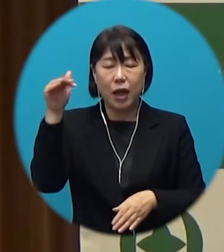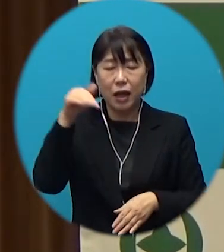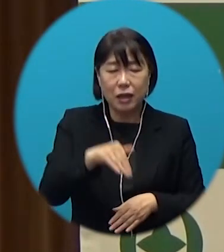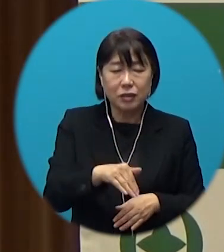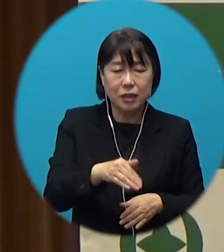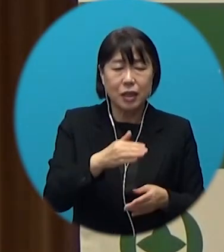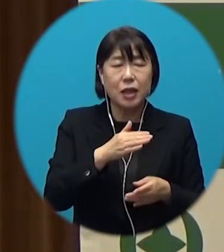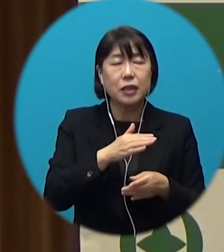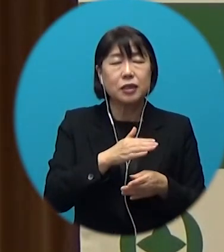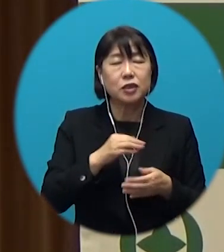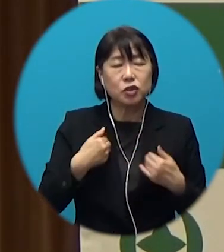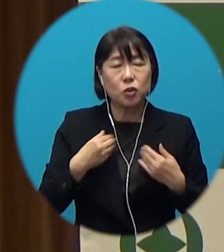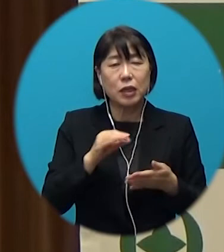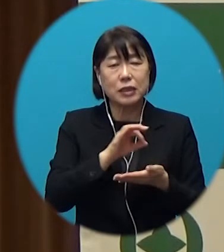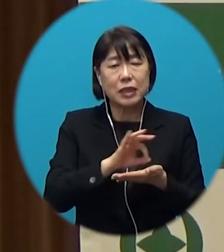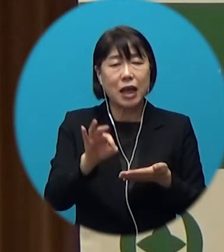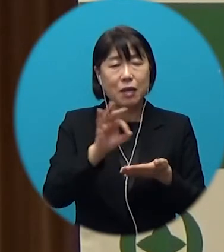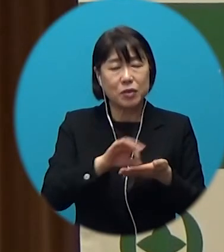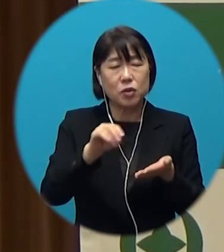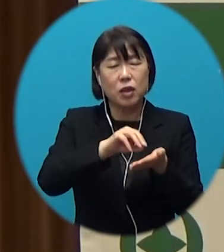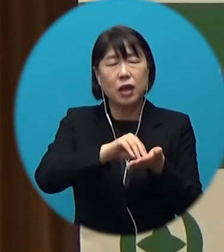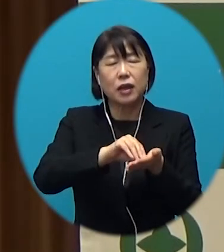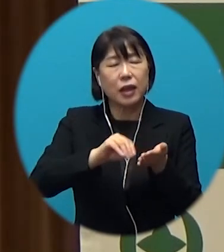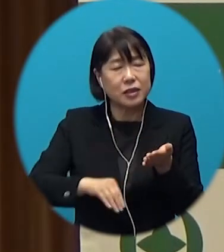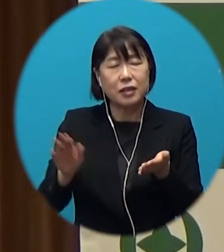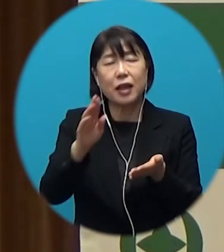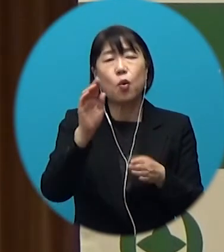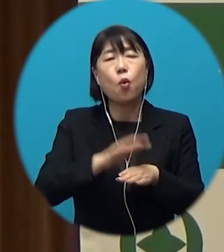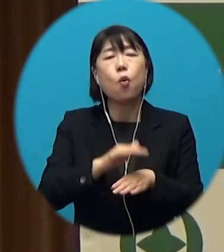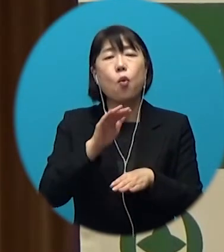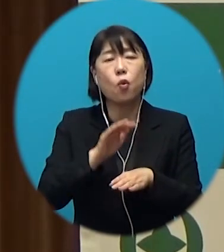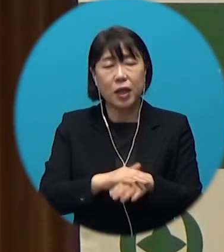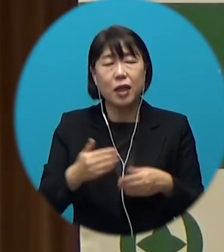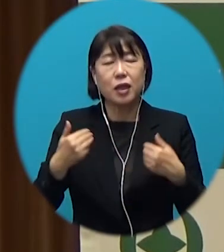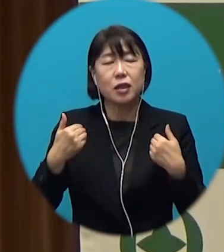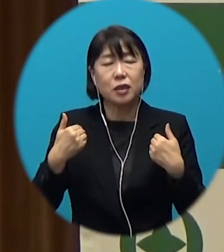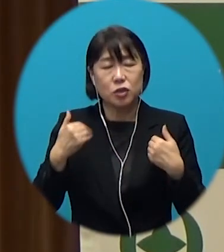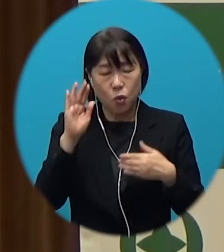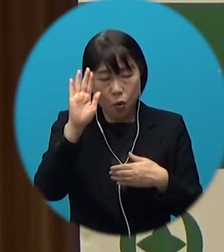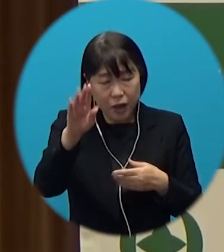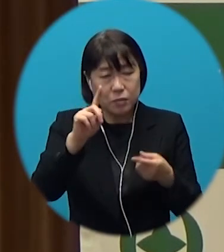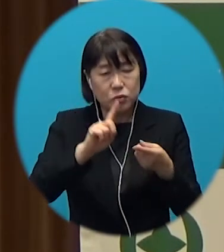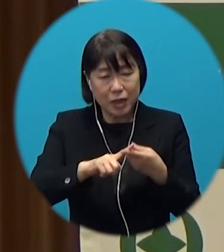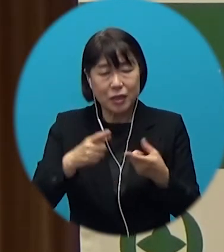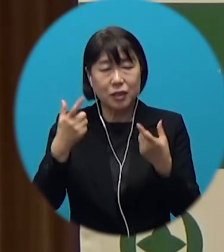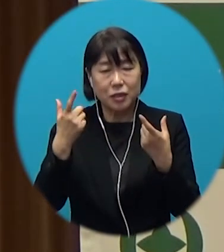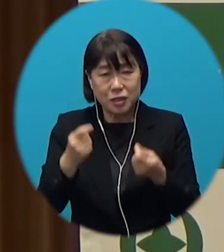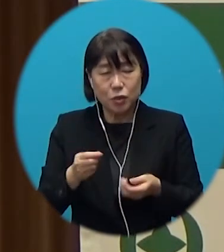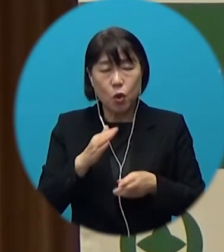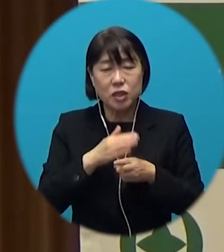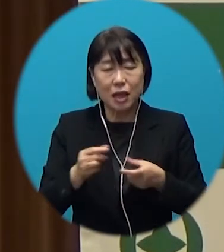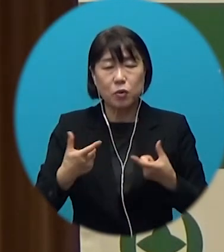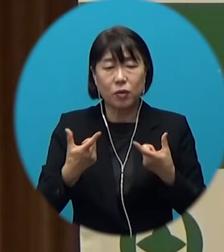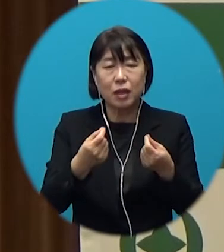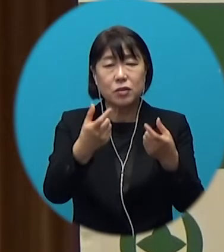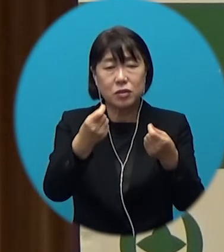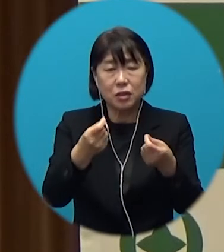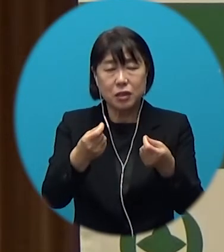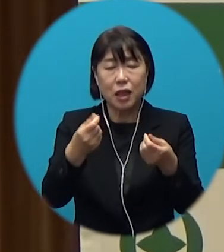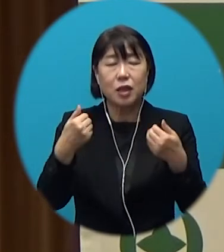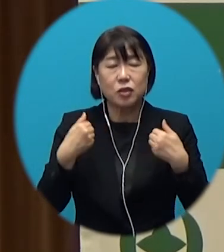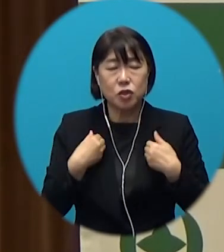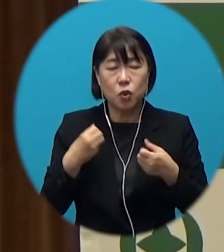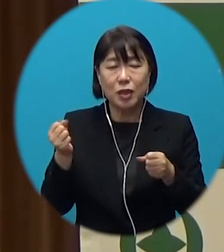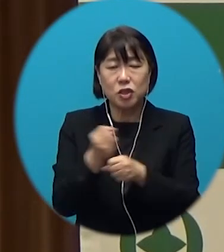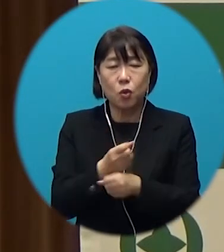削ることが削らずにですね、必要将来のような投資を実現していくための財政指針ですから、